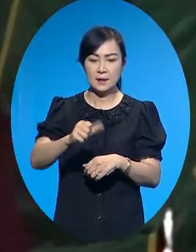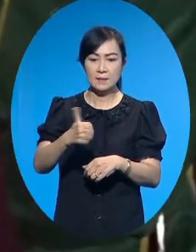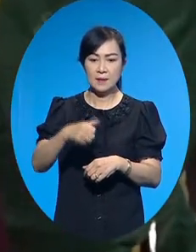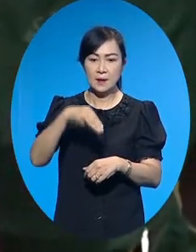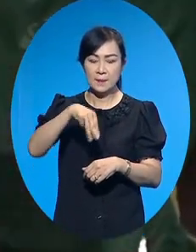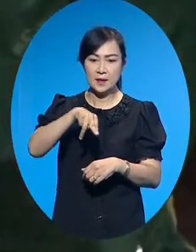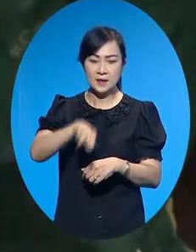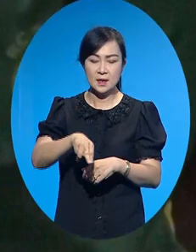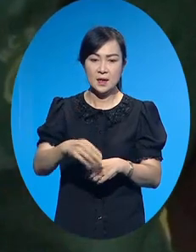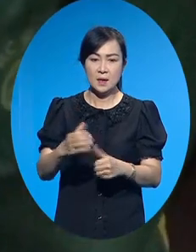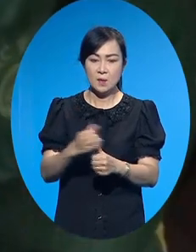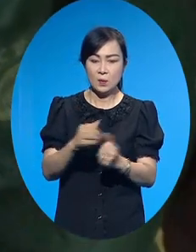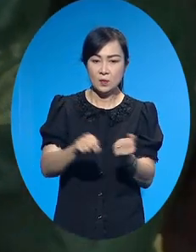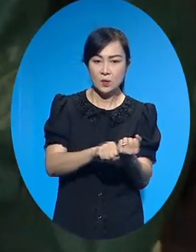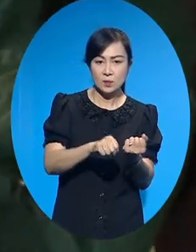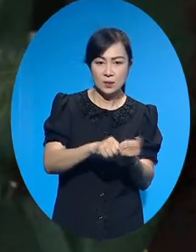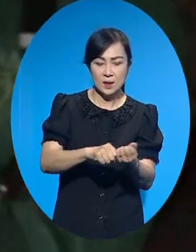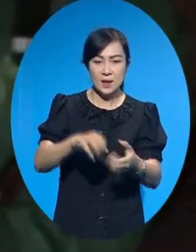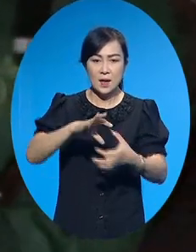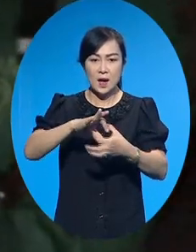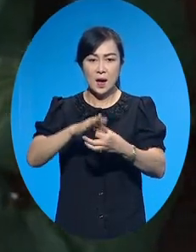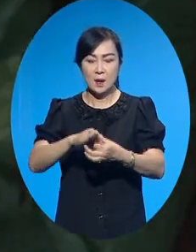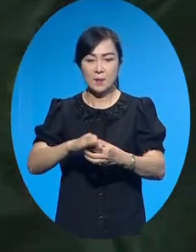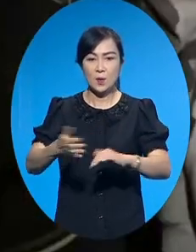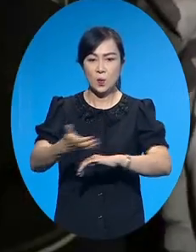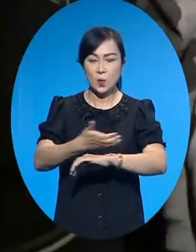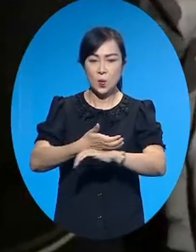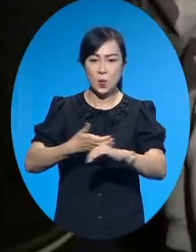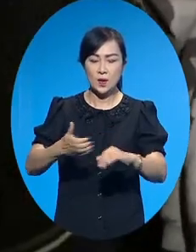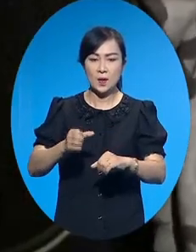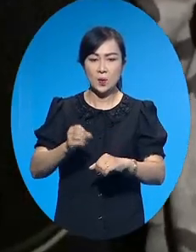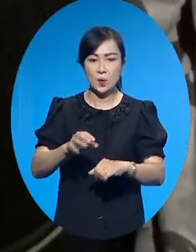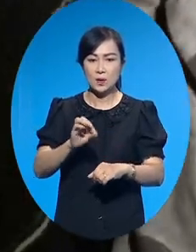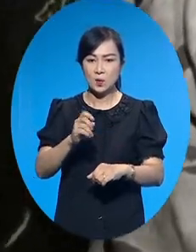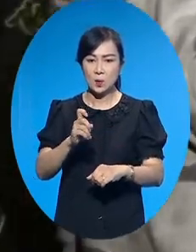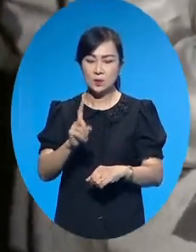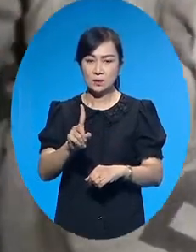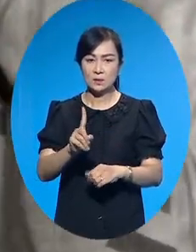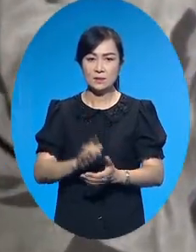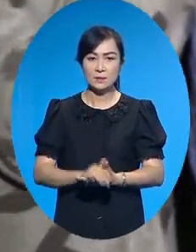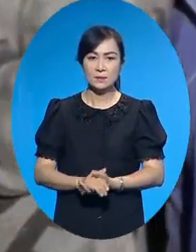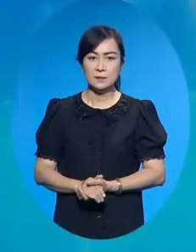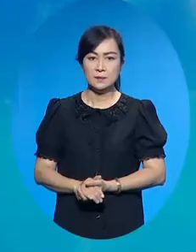Maldives, với mục đích thúc đẩy tình bạn và hợp tác giữa các quốc gia đảo của Ấn Độ Dương.